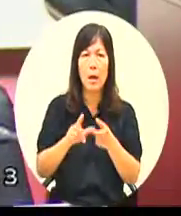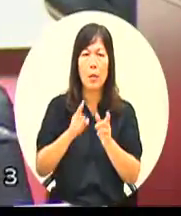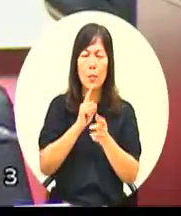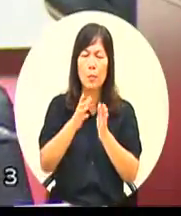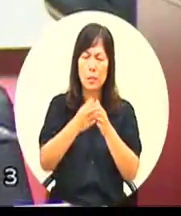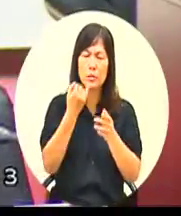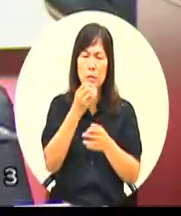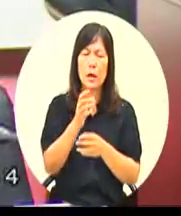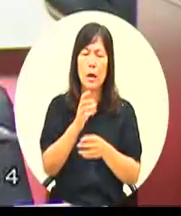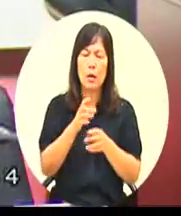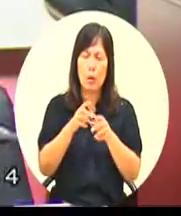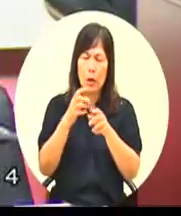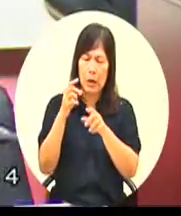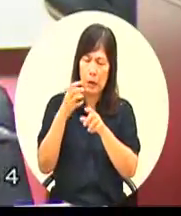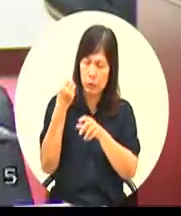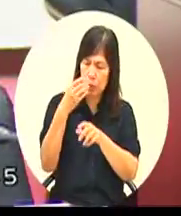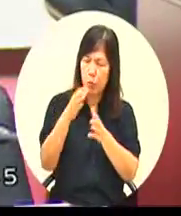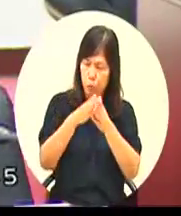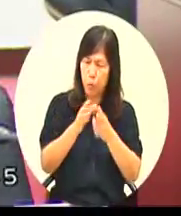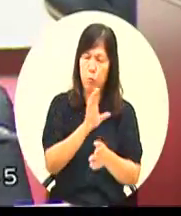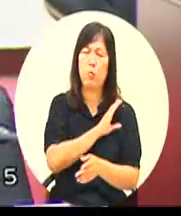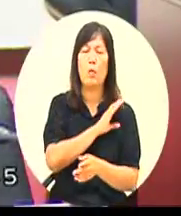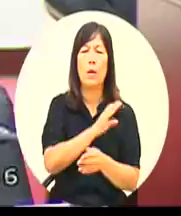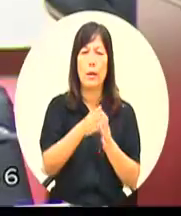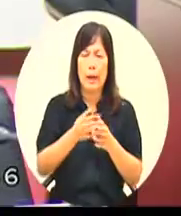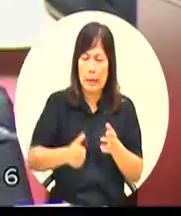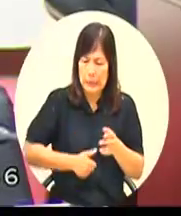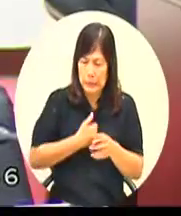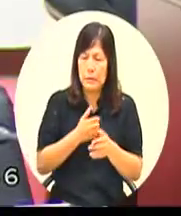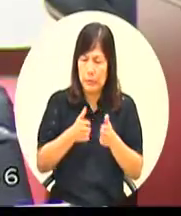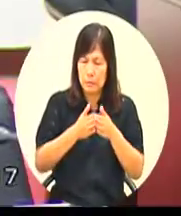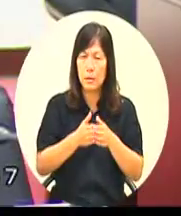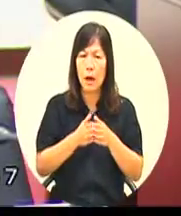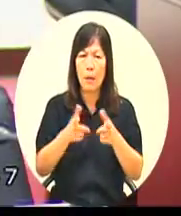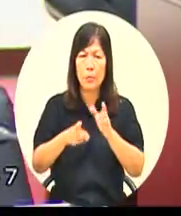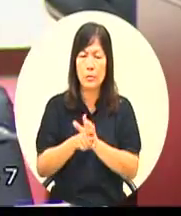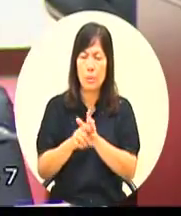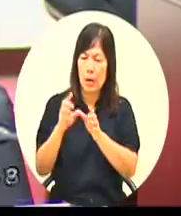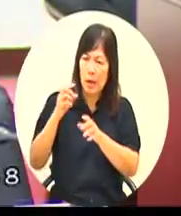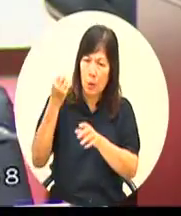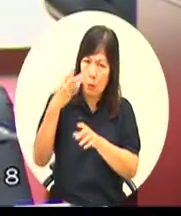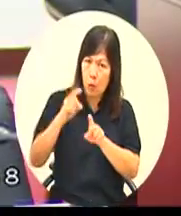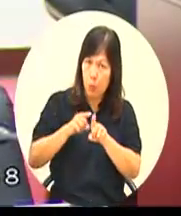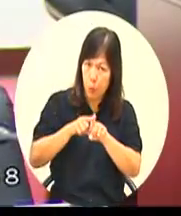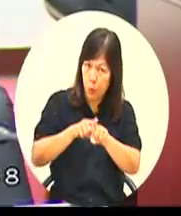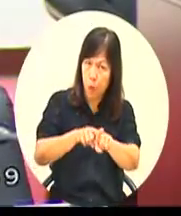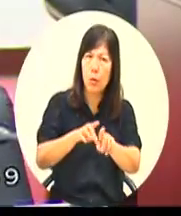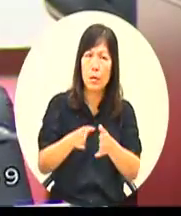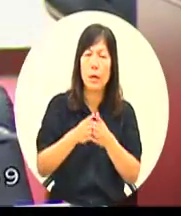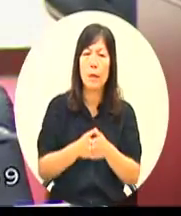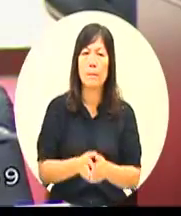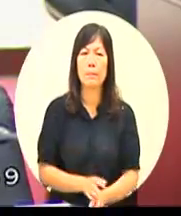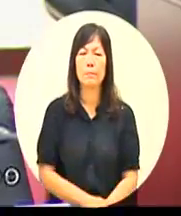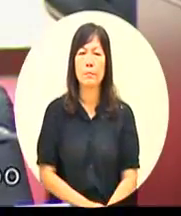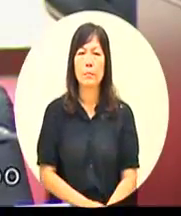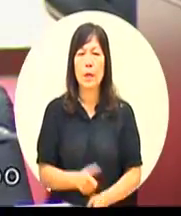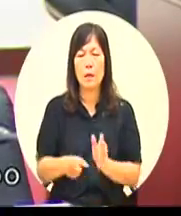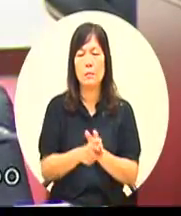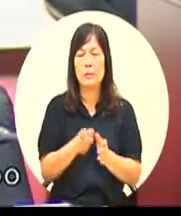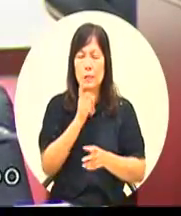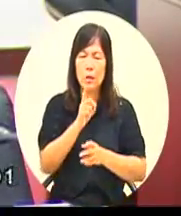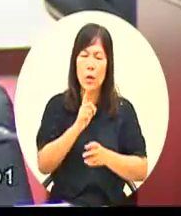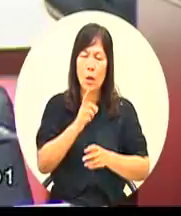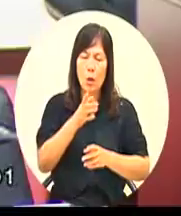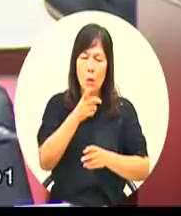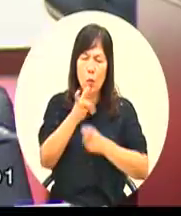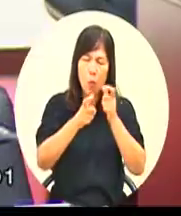究流行，但是要实际的哦，不是跟着流行，只是在口头上的